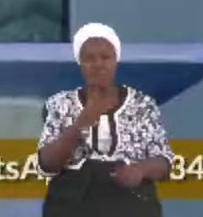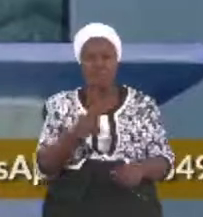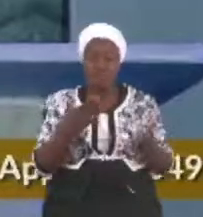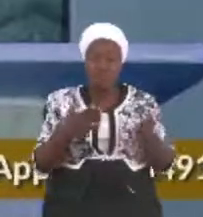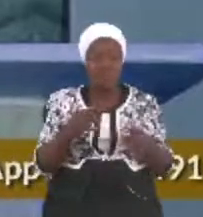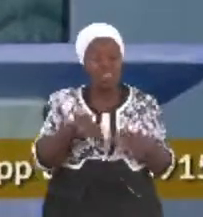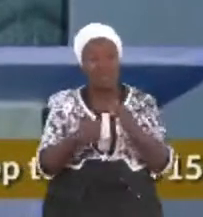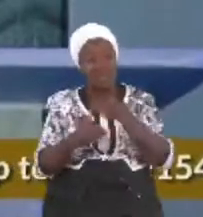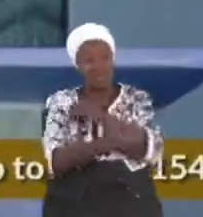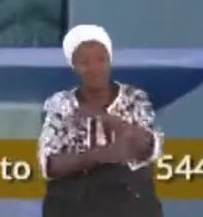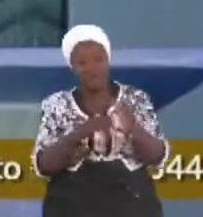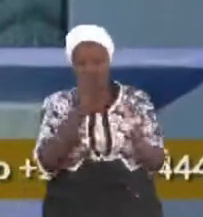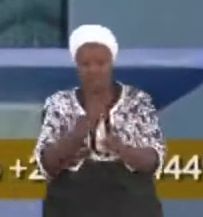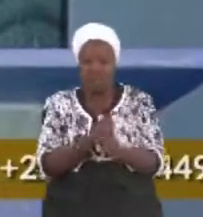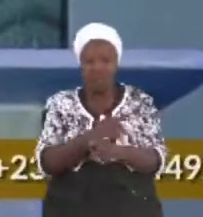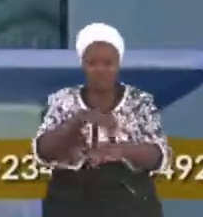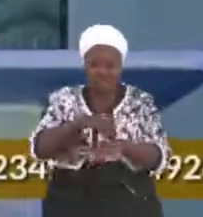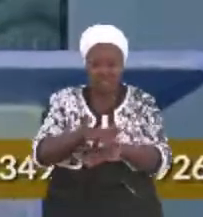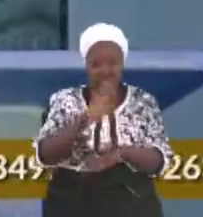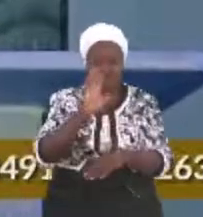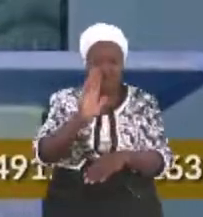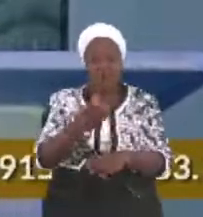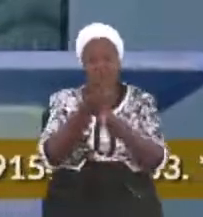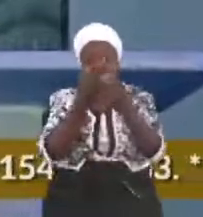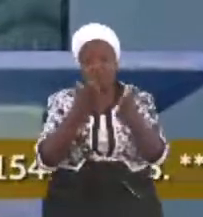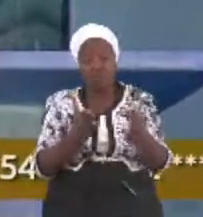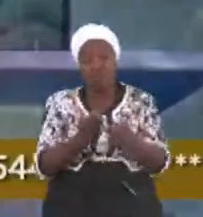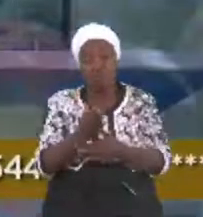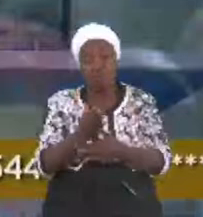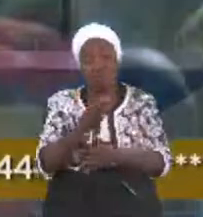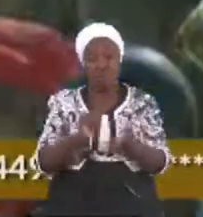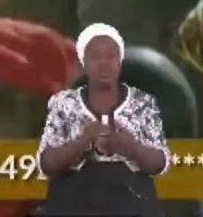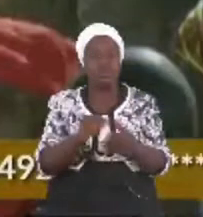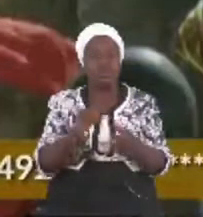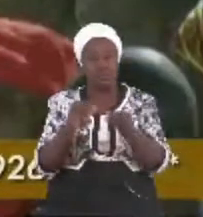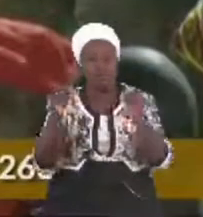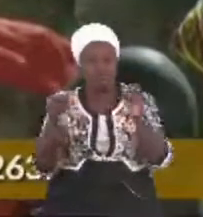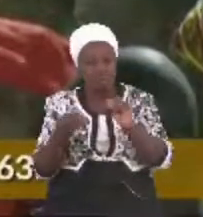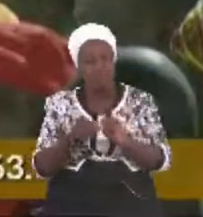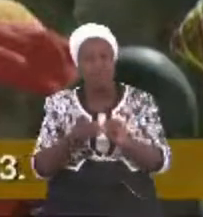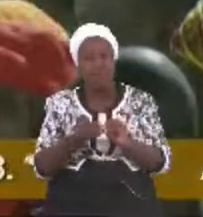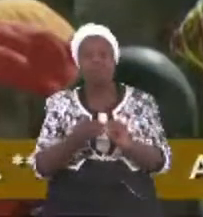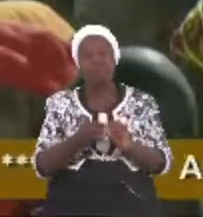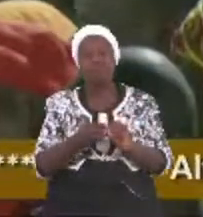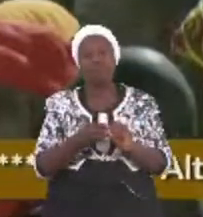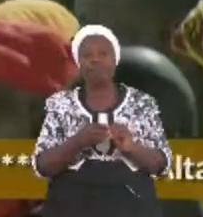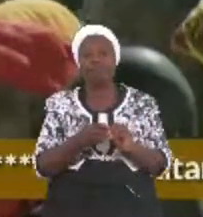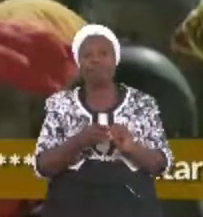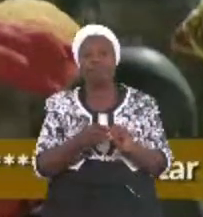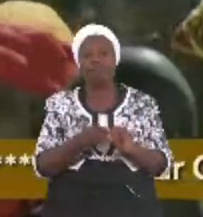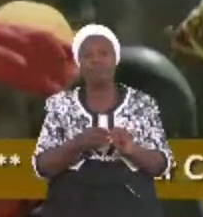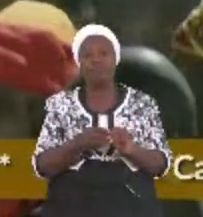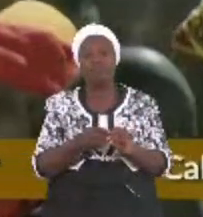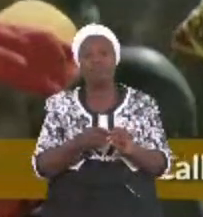ou bien sur une chaîne de radio, faites la même chose. Ou bien les numéros qu'on vous communiquera dans les différentes nations,